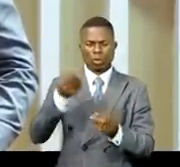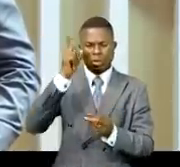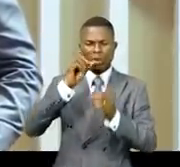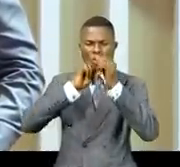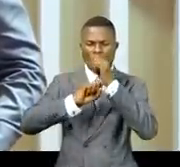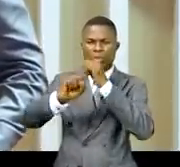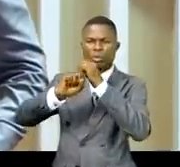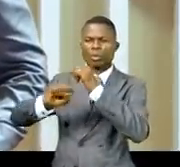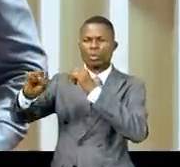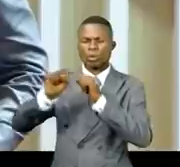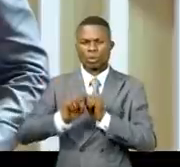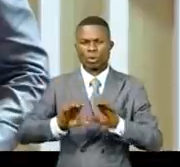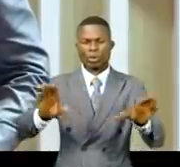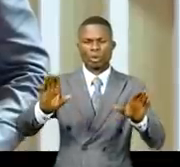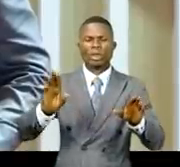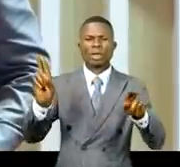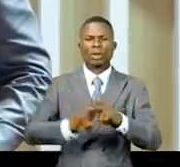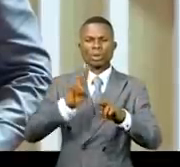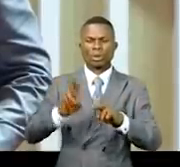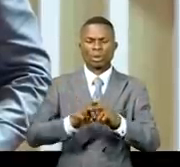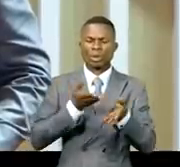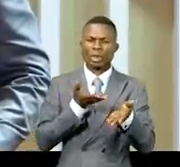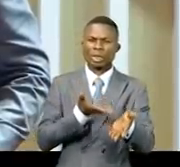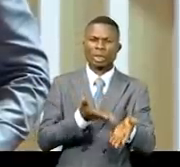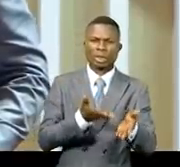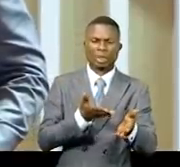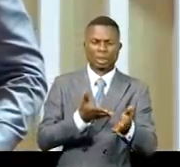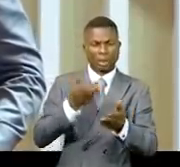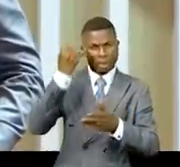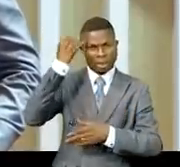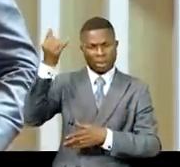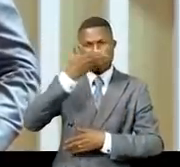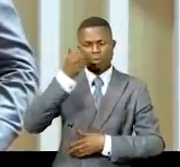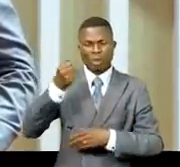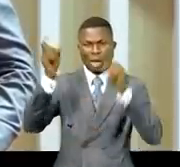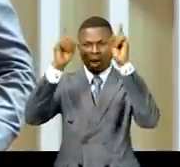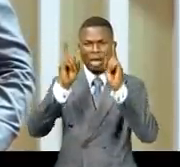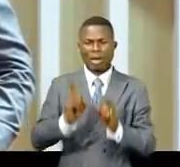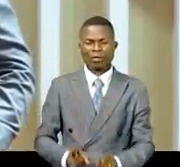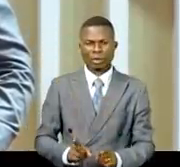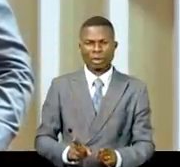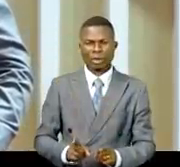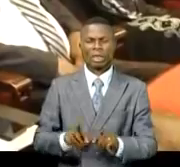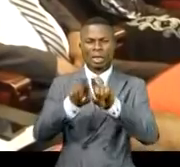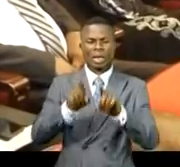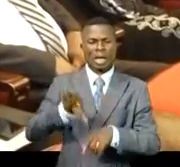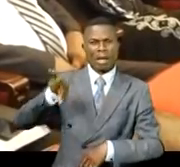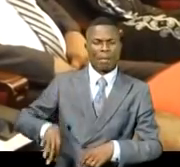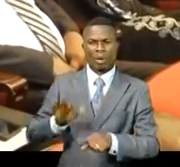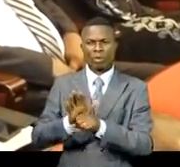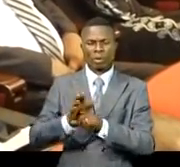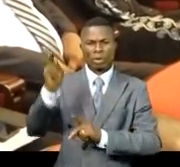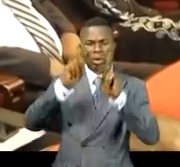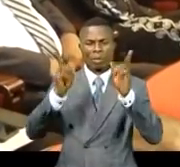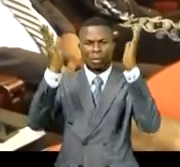vulgariser, exécuter et accompagner cette ambition continentale légitime et bénéfique pour le